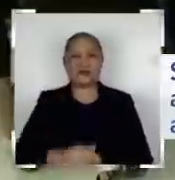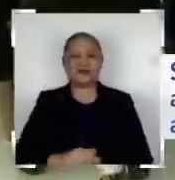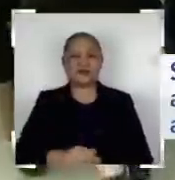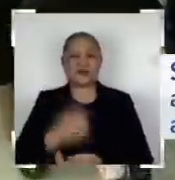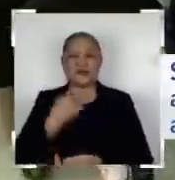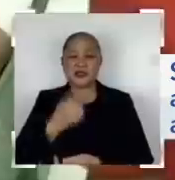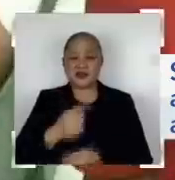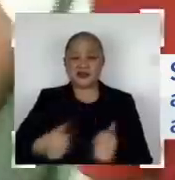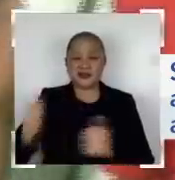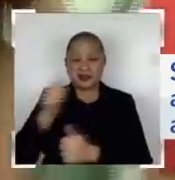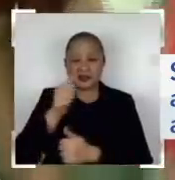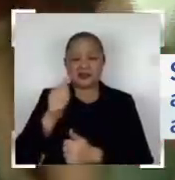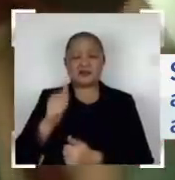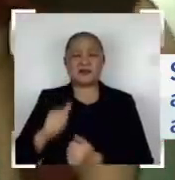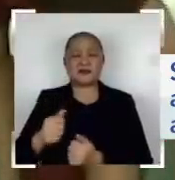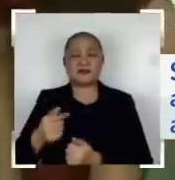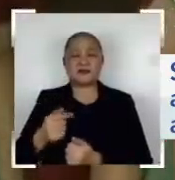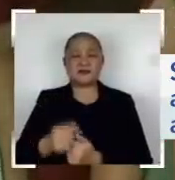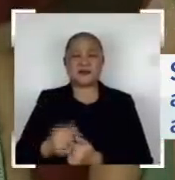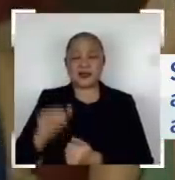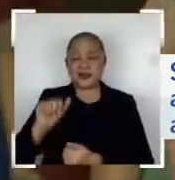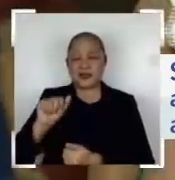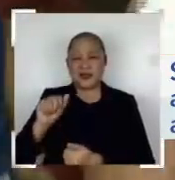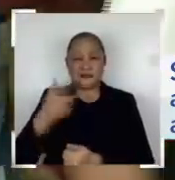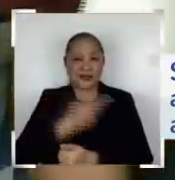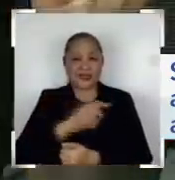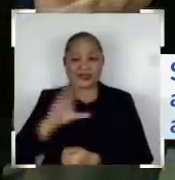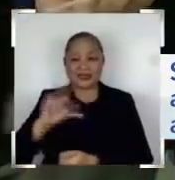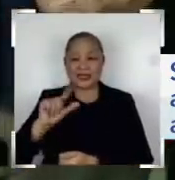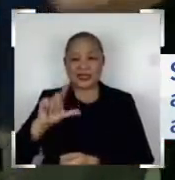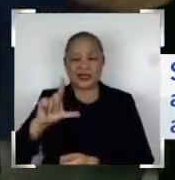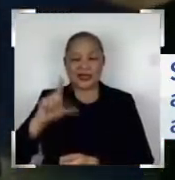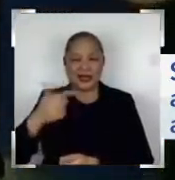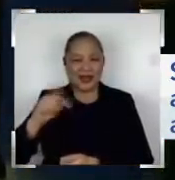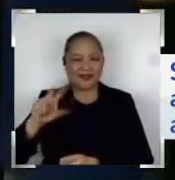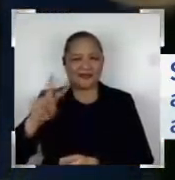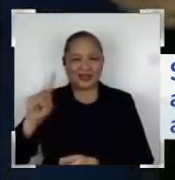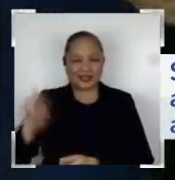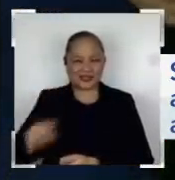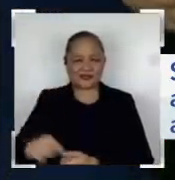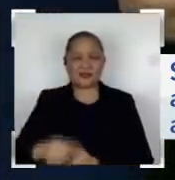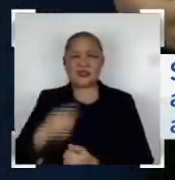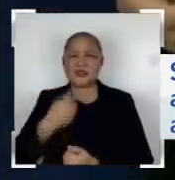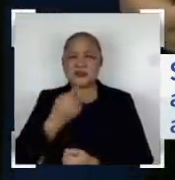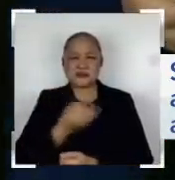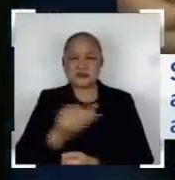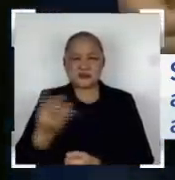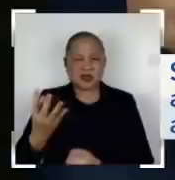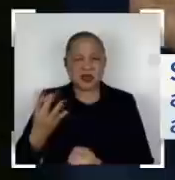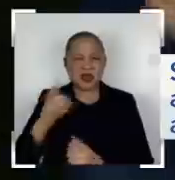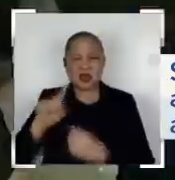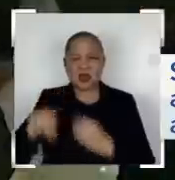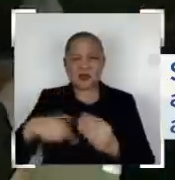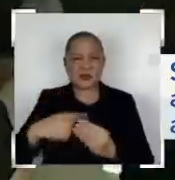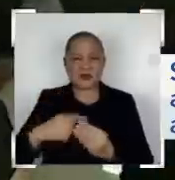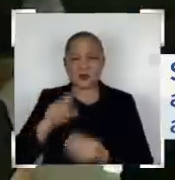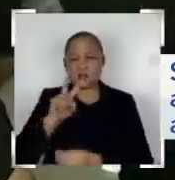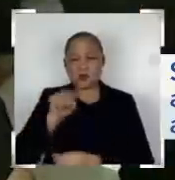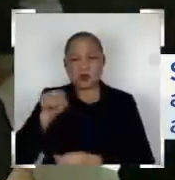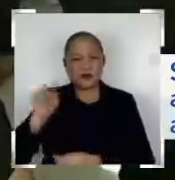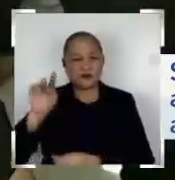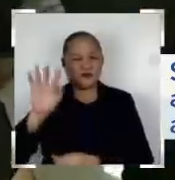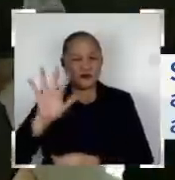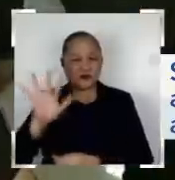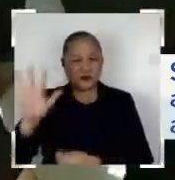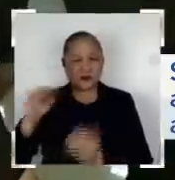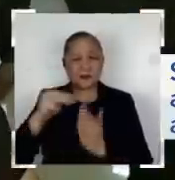Chief Implementer at Vaccine Czar Carlito Galvez Jr., umabot sa higit 2.55 million doses ang naiturok